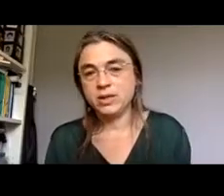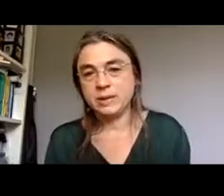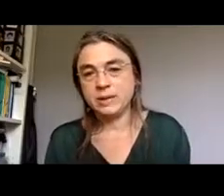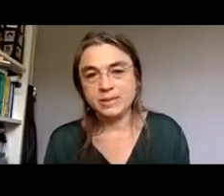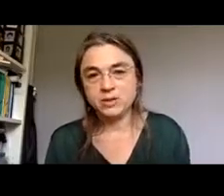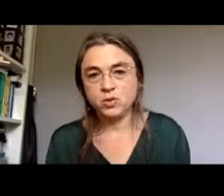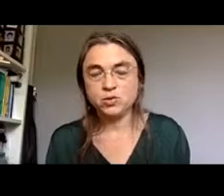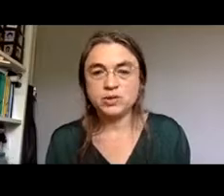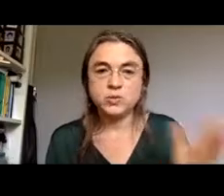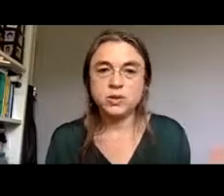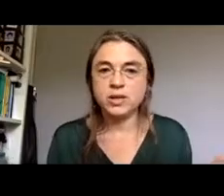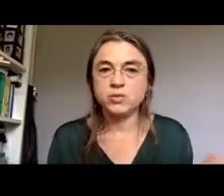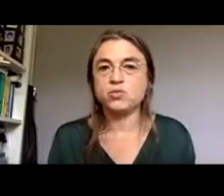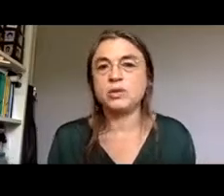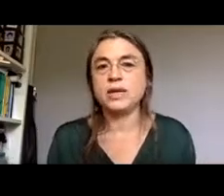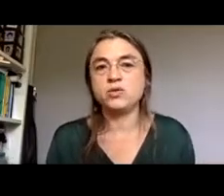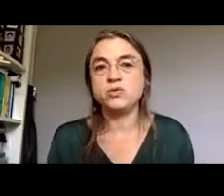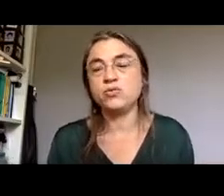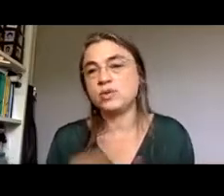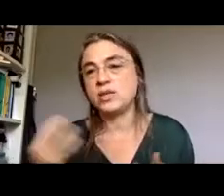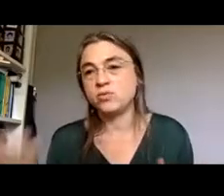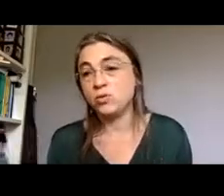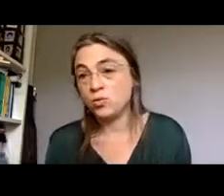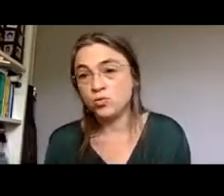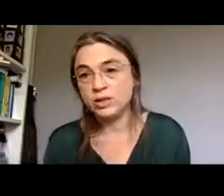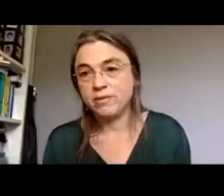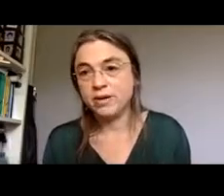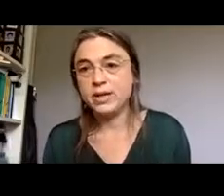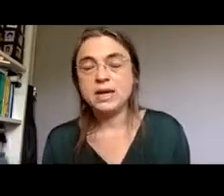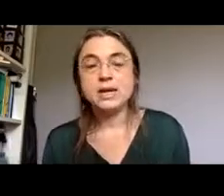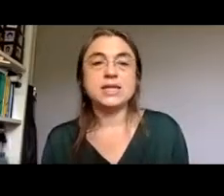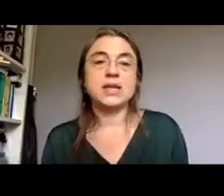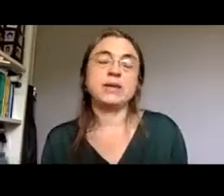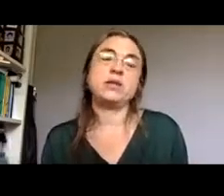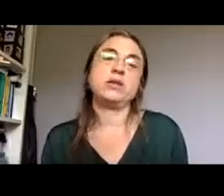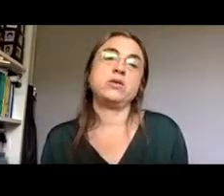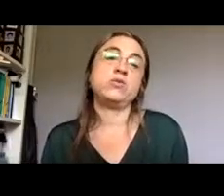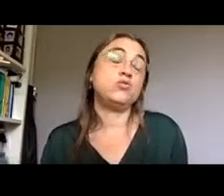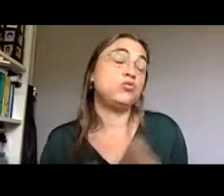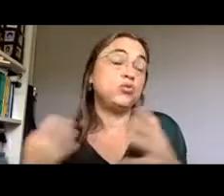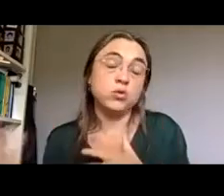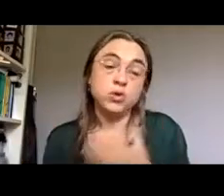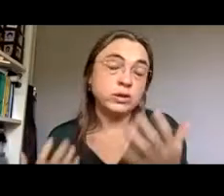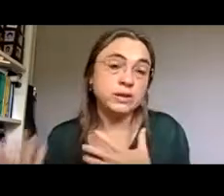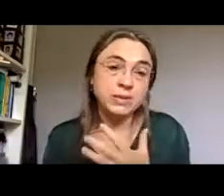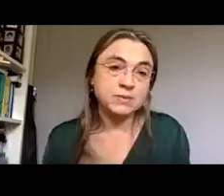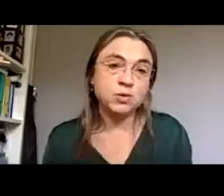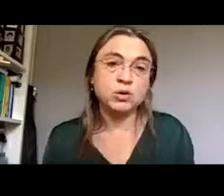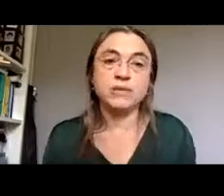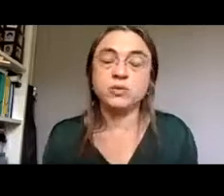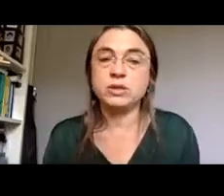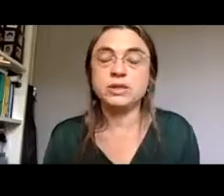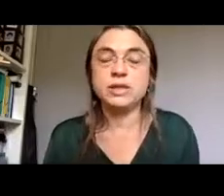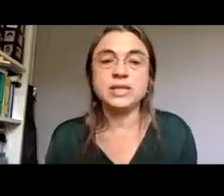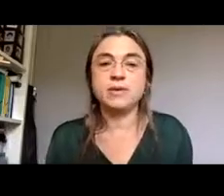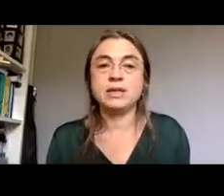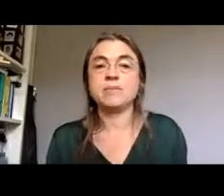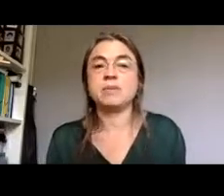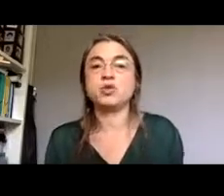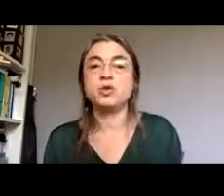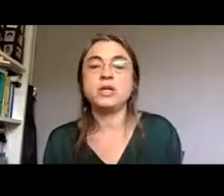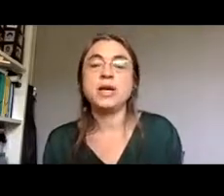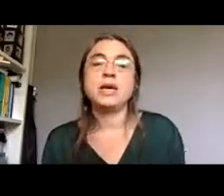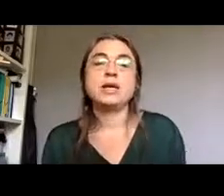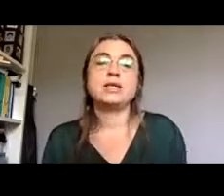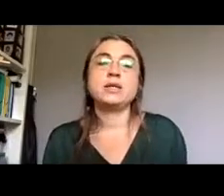capacitantes et incapacitantes, que ça soit dans les consultations ou que ça soit dans le monde du travail, ça va être ou lors des déplacements dans la vie quotidienne, ça va être la